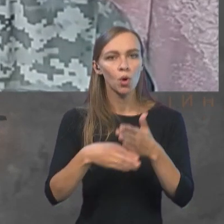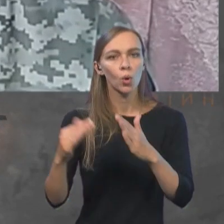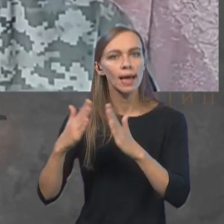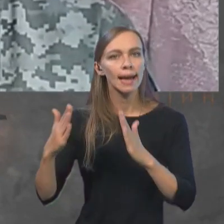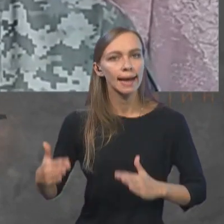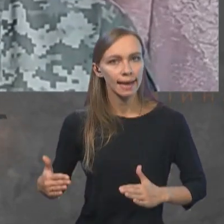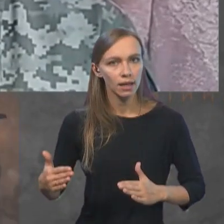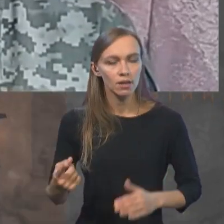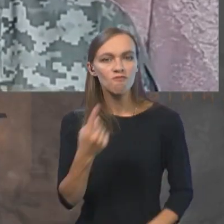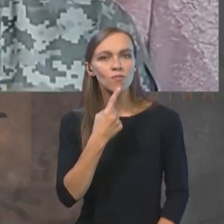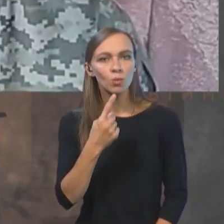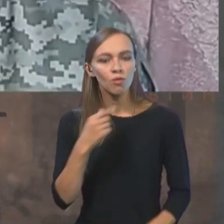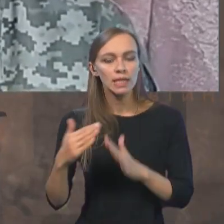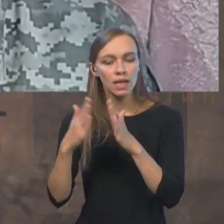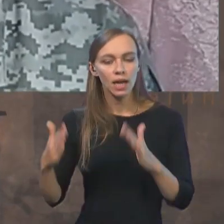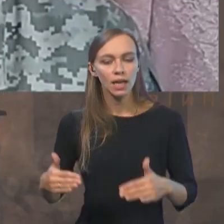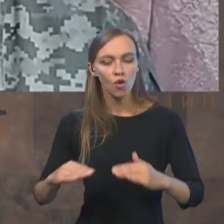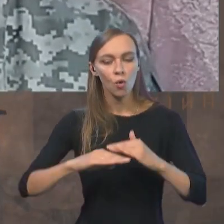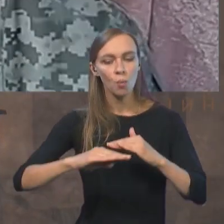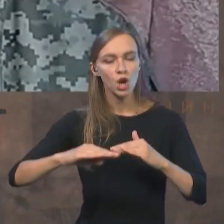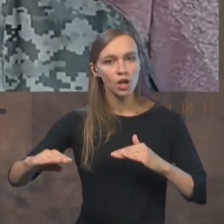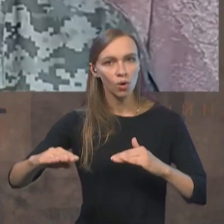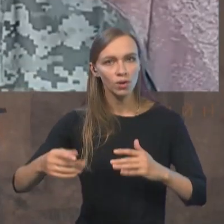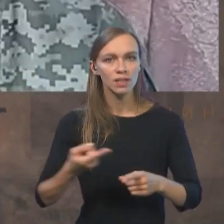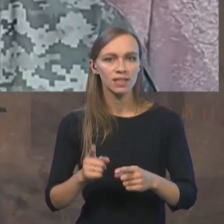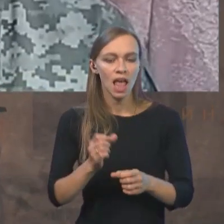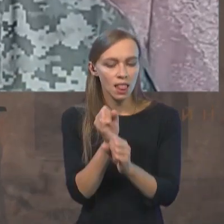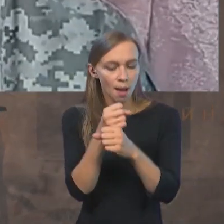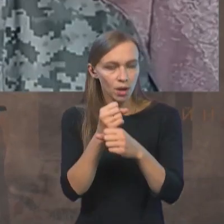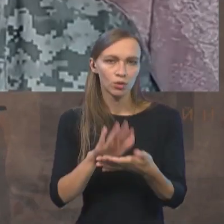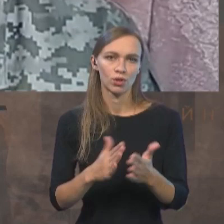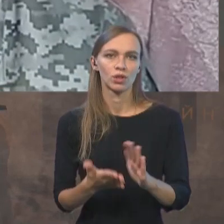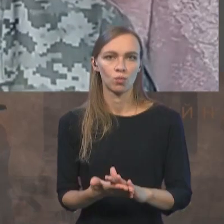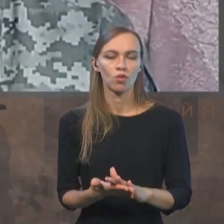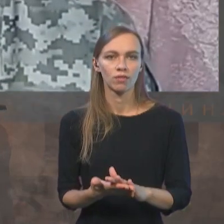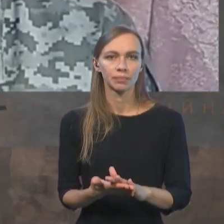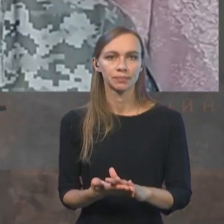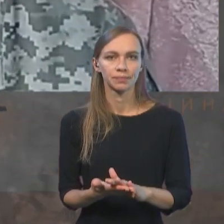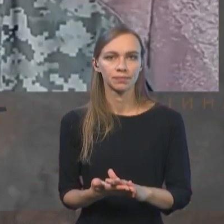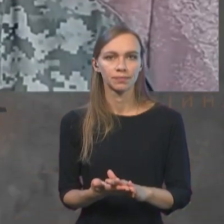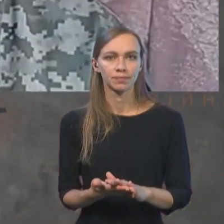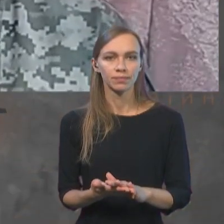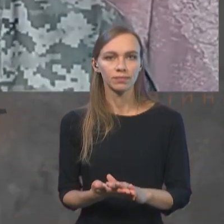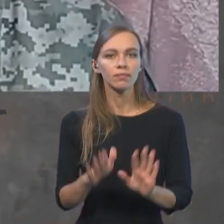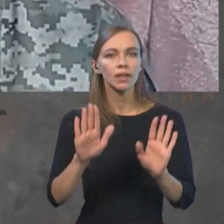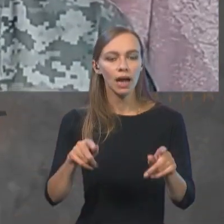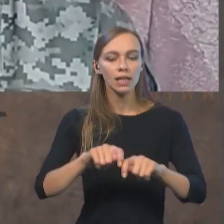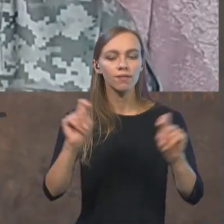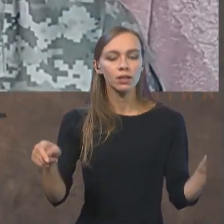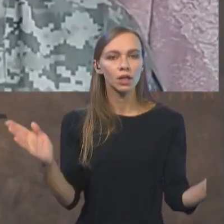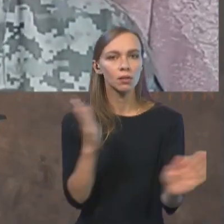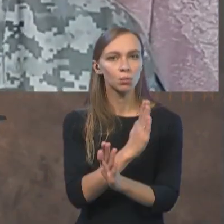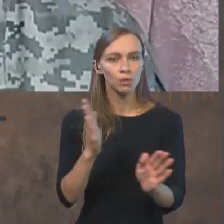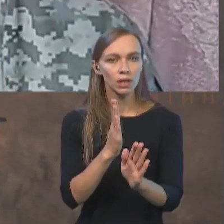знаєте, випробування ракети в полігонах – це все ж таки лабораторні умови. Це лабораторні умови. Хай вони на відкритому повітрі. І